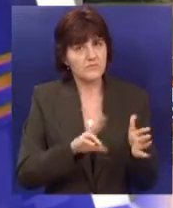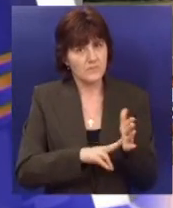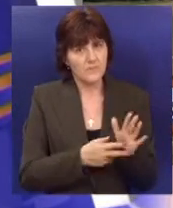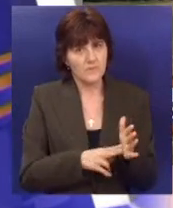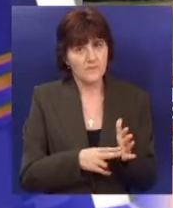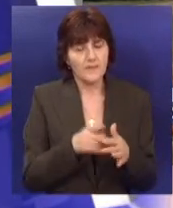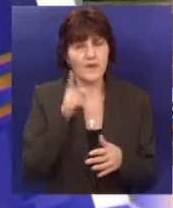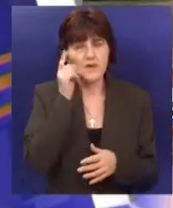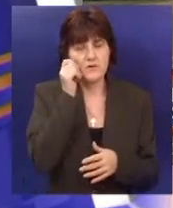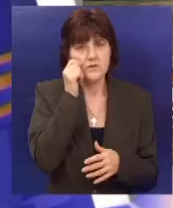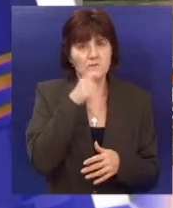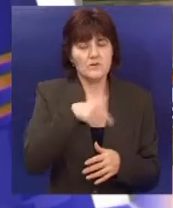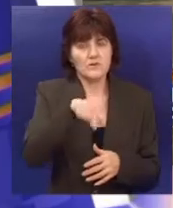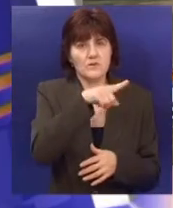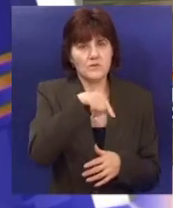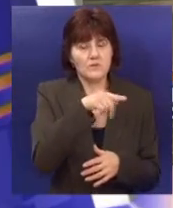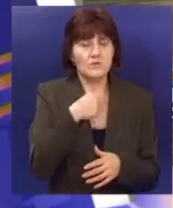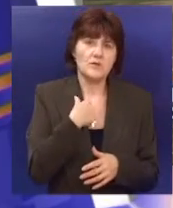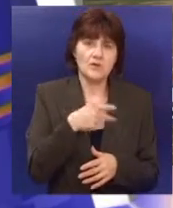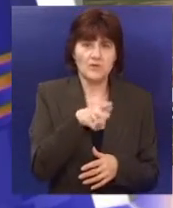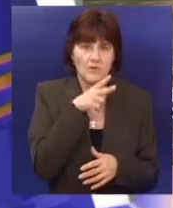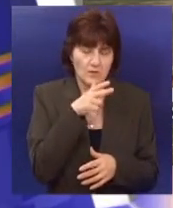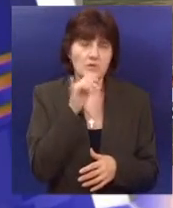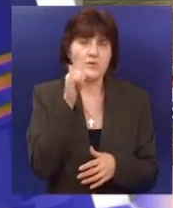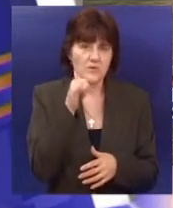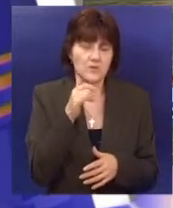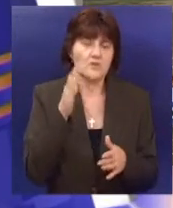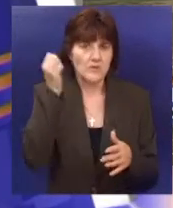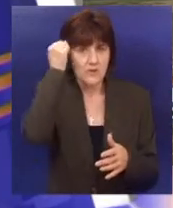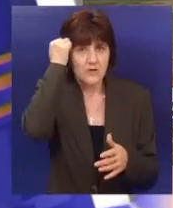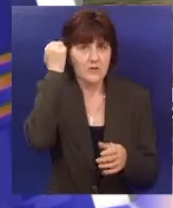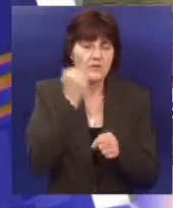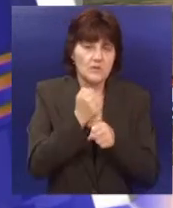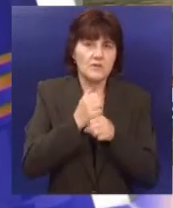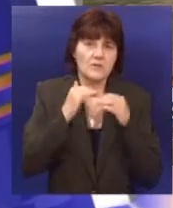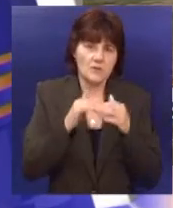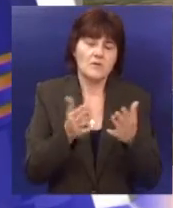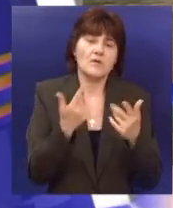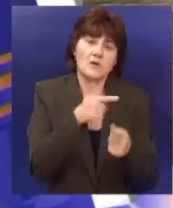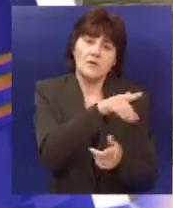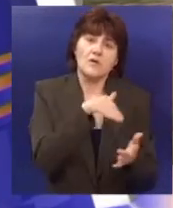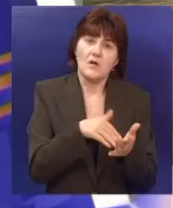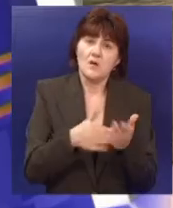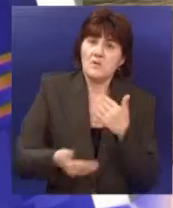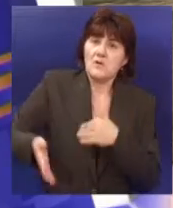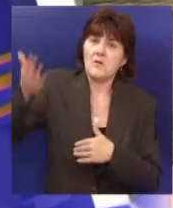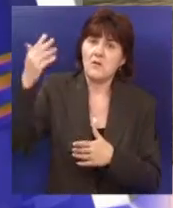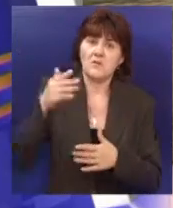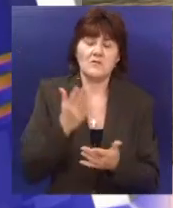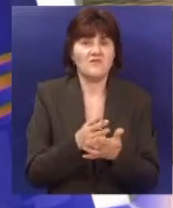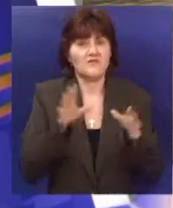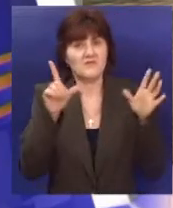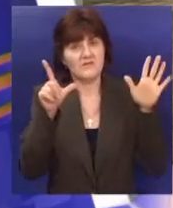problema. To što građani iz Nišavske ulice traže, po meni je to opravdano, ali oni su trebali to i pre da rade. U